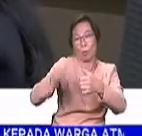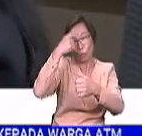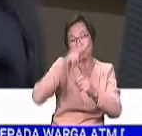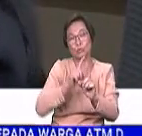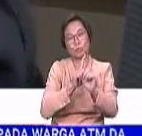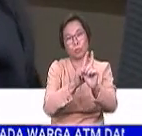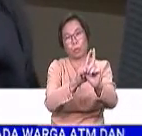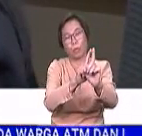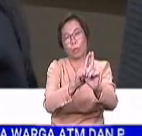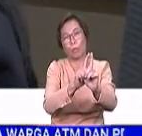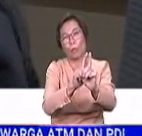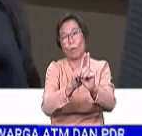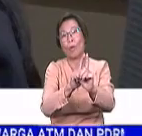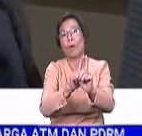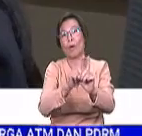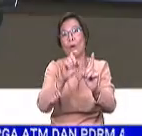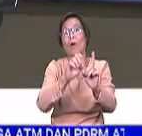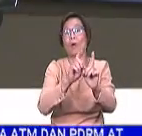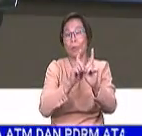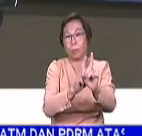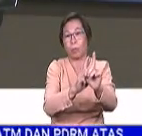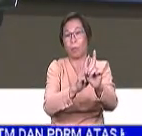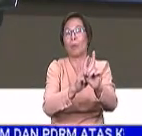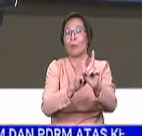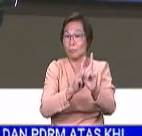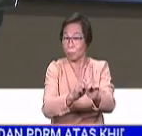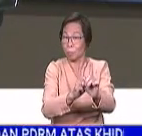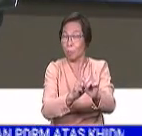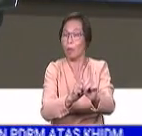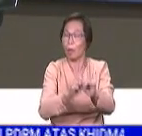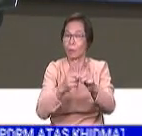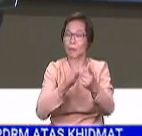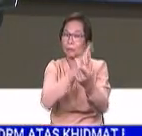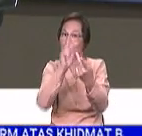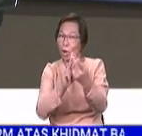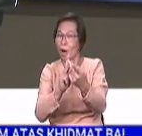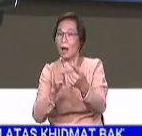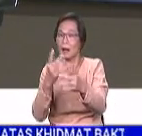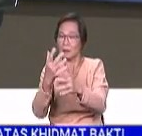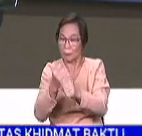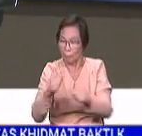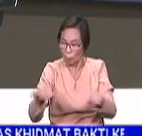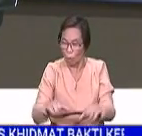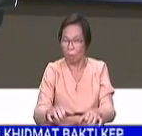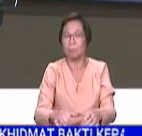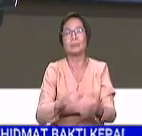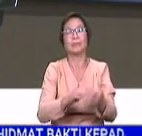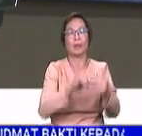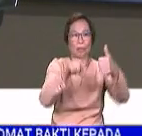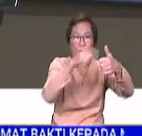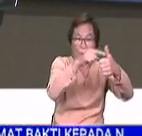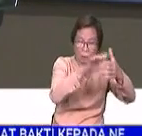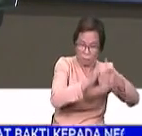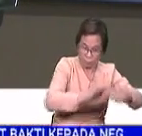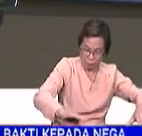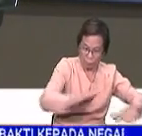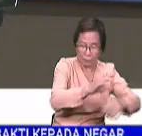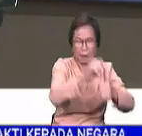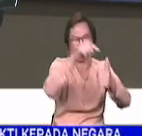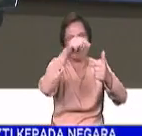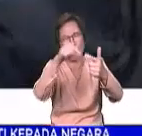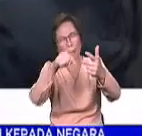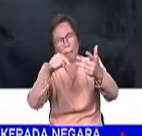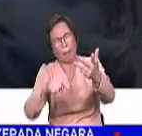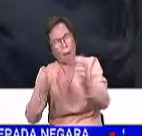standar yang bersesuaian dapat dilaksanakan ia bukan saja mengambil kira aspek keselamatan malah